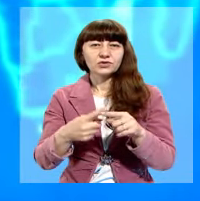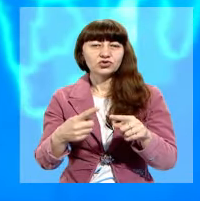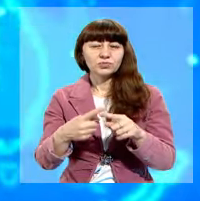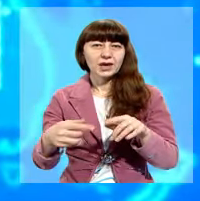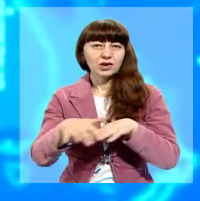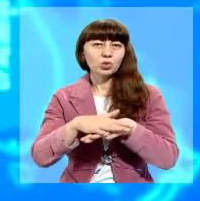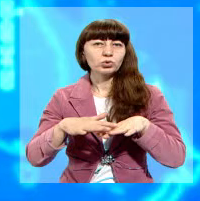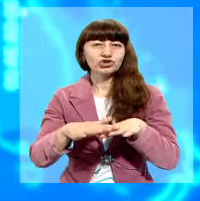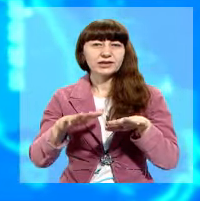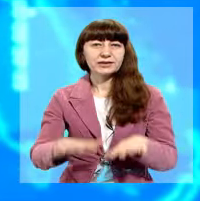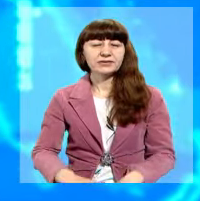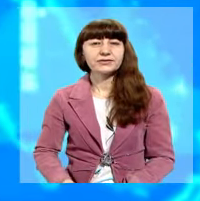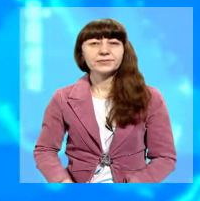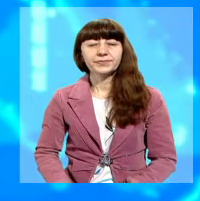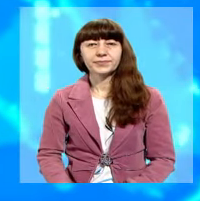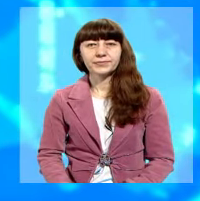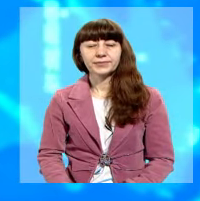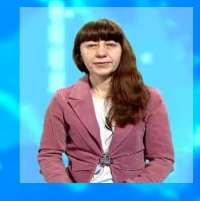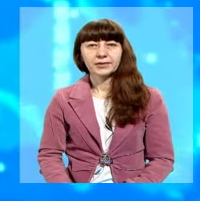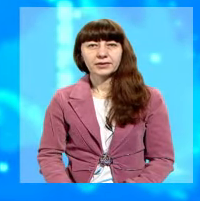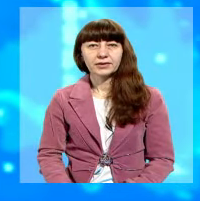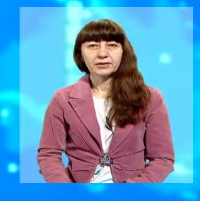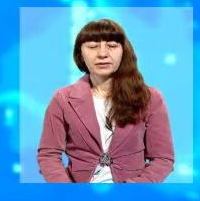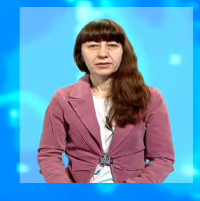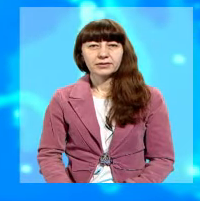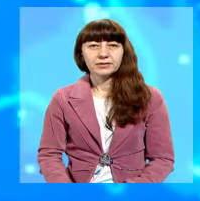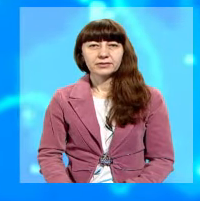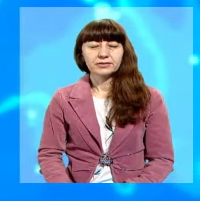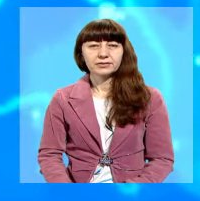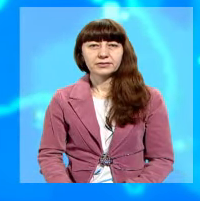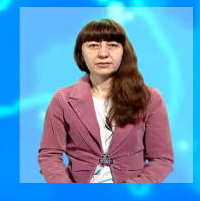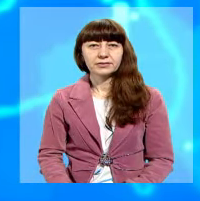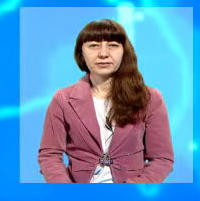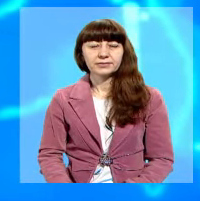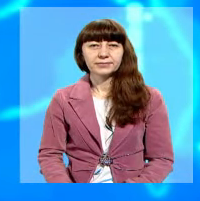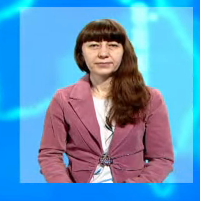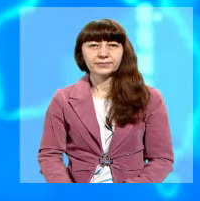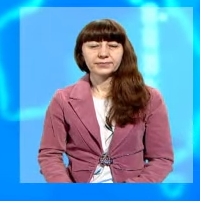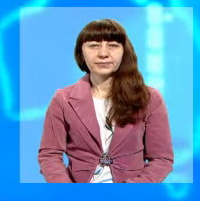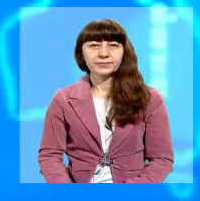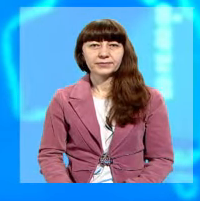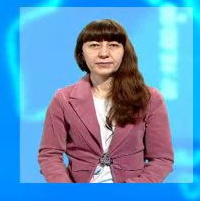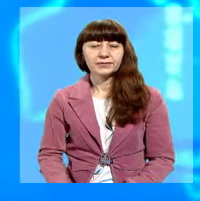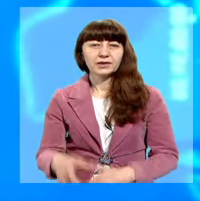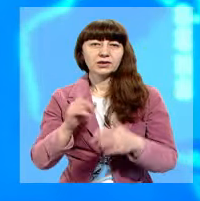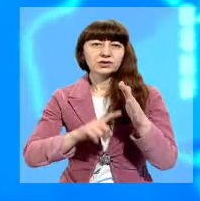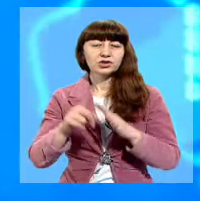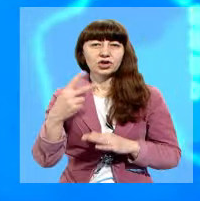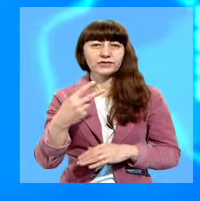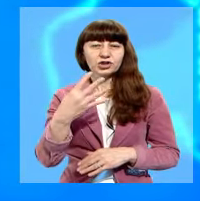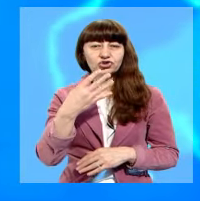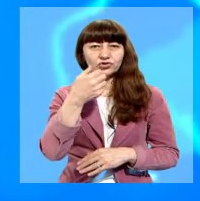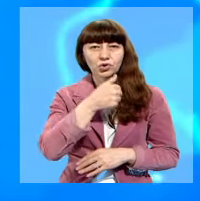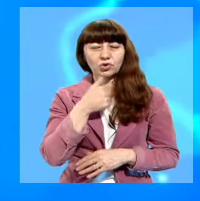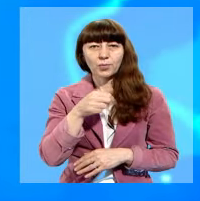2024 жылдың басынан бастап Қазақстан Республикасының еңбек және халықты әлеуметтік қорғау министрлігінің қолдауымен Skills еңбек